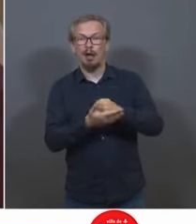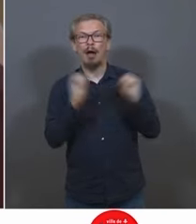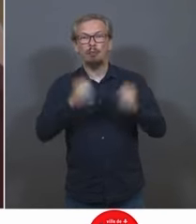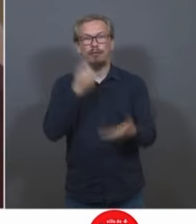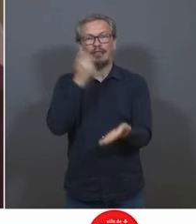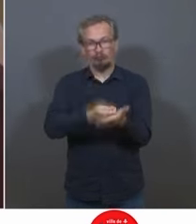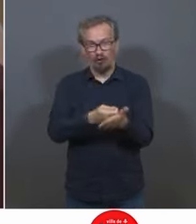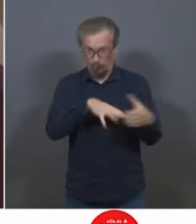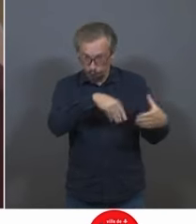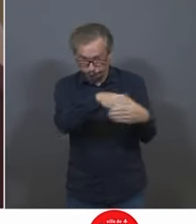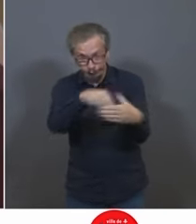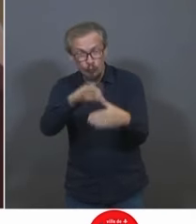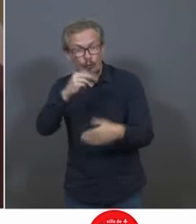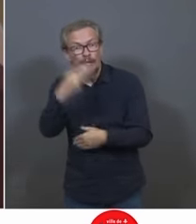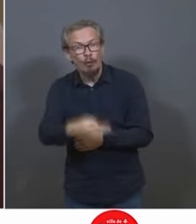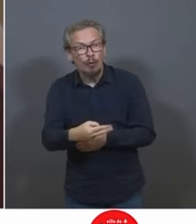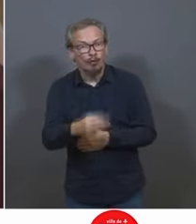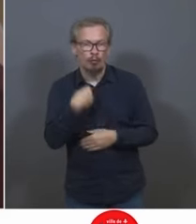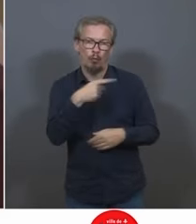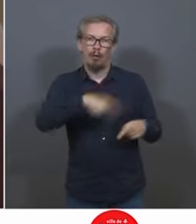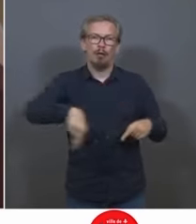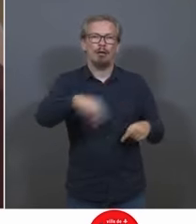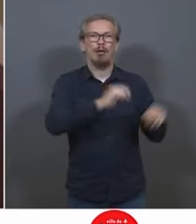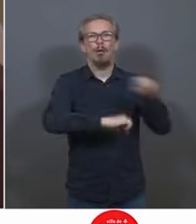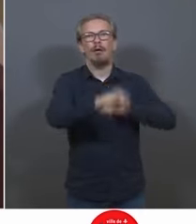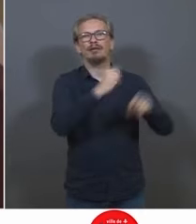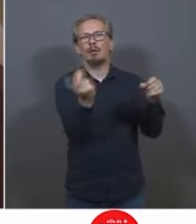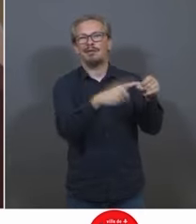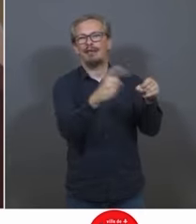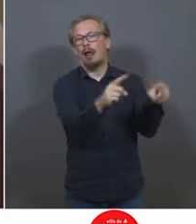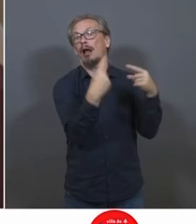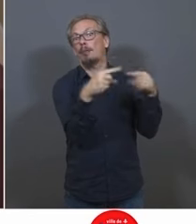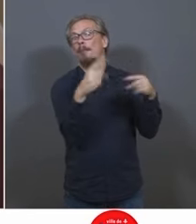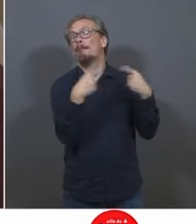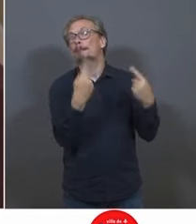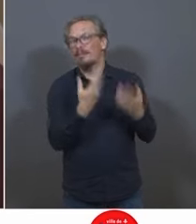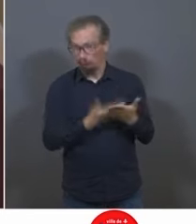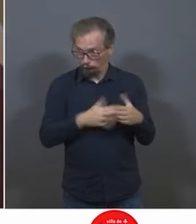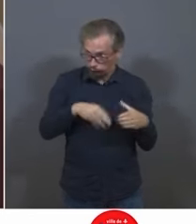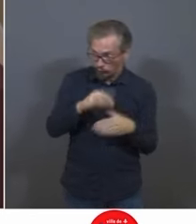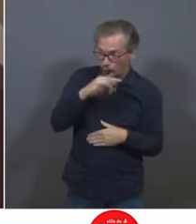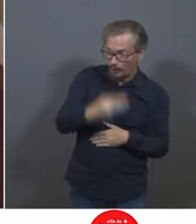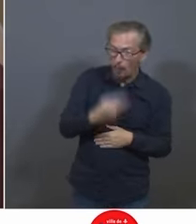pouvoir d'achat, particulièrement réclamé par les organisations syndicales,